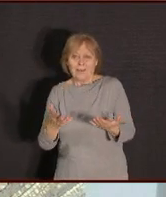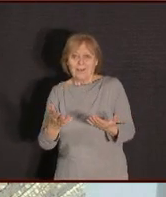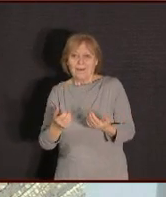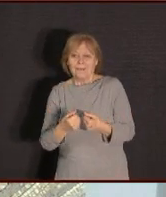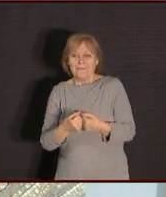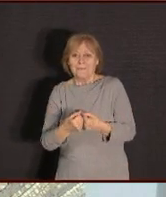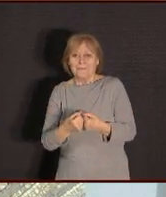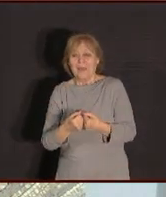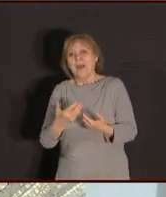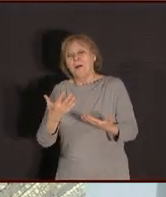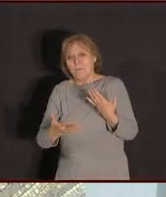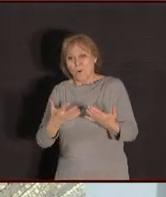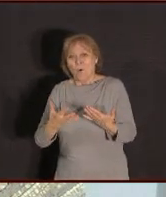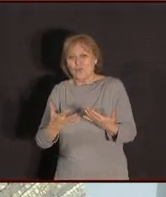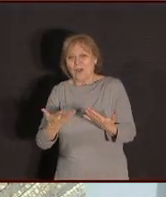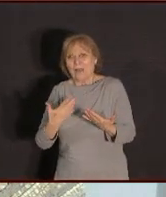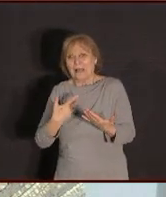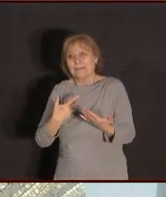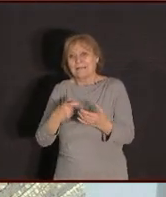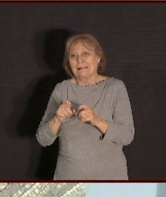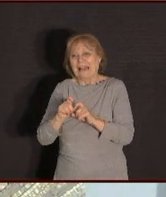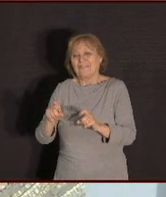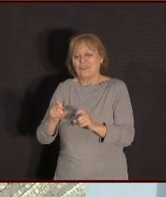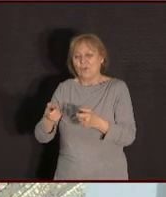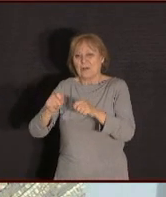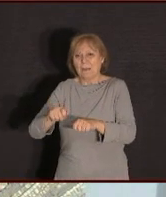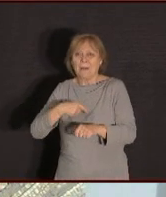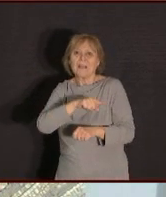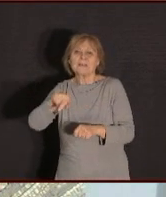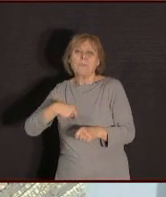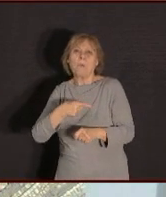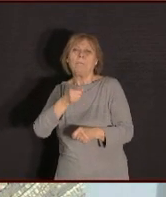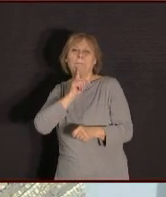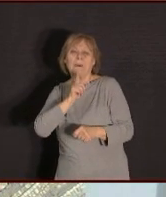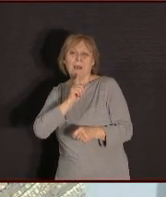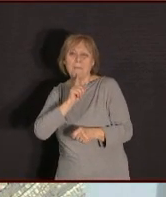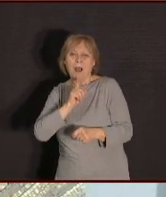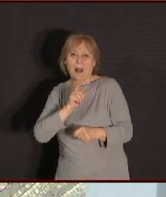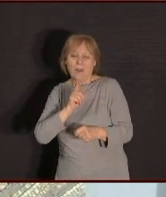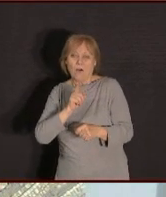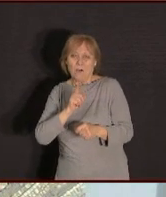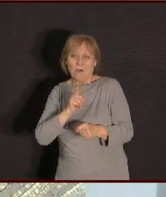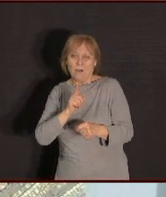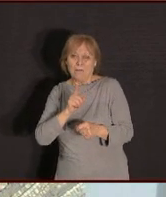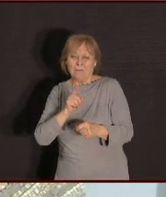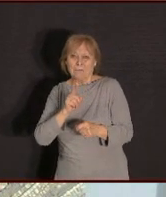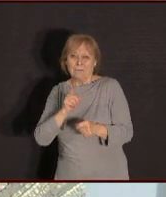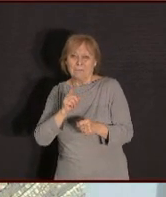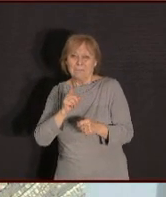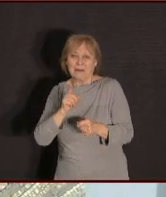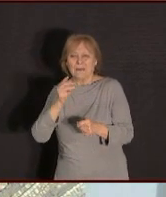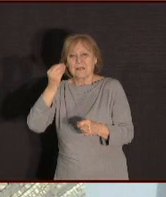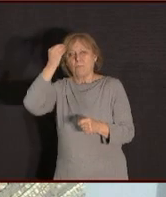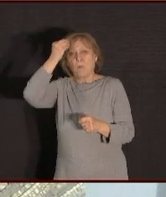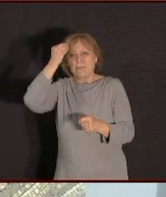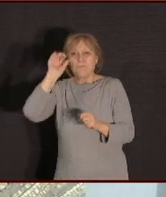mogoče krivično sklepam, da smo premalo v tem se premalokrat spomnimo, da živijo med